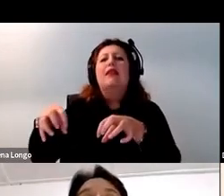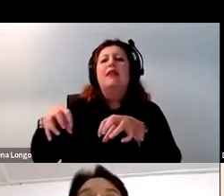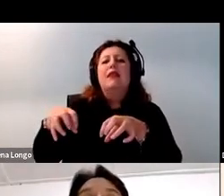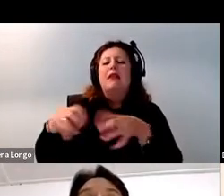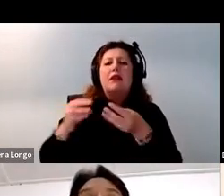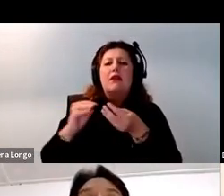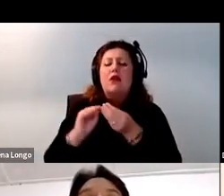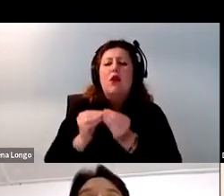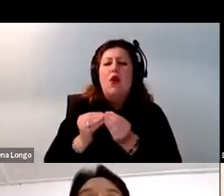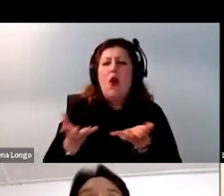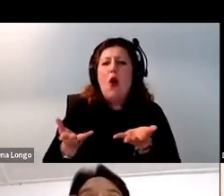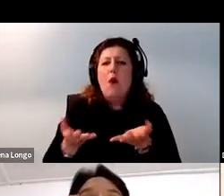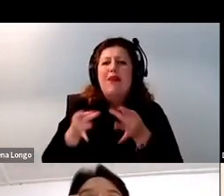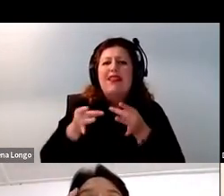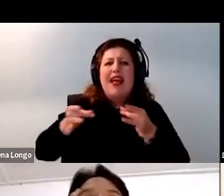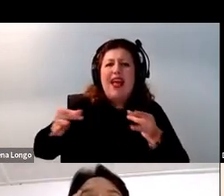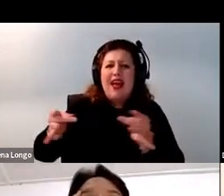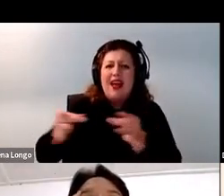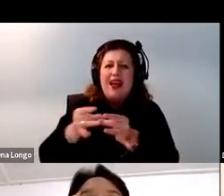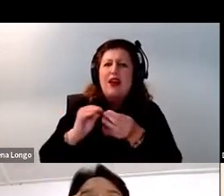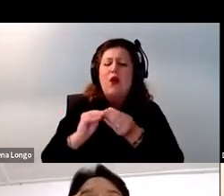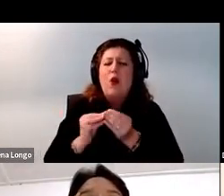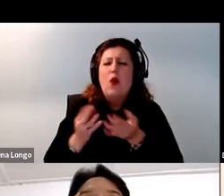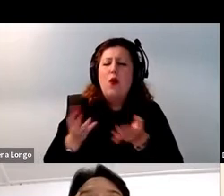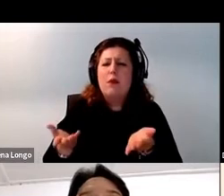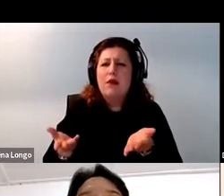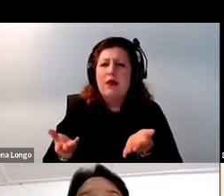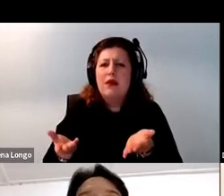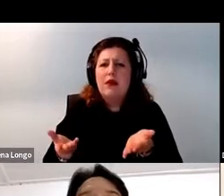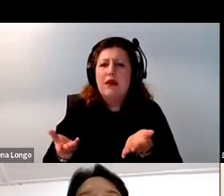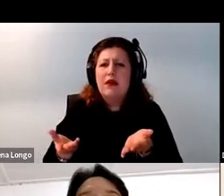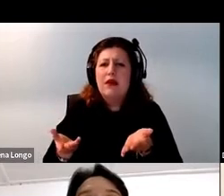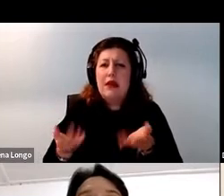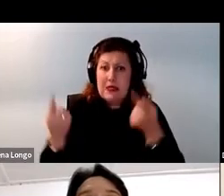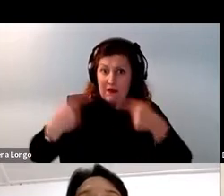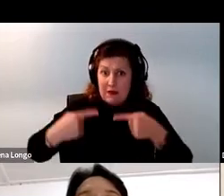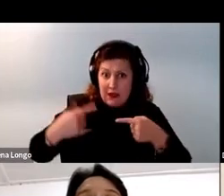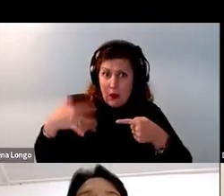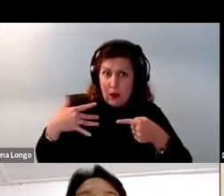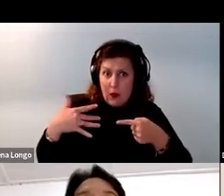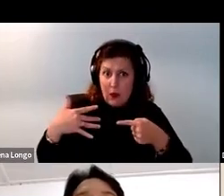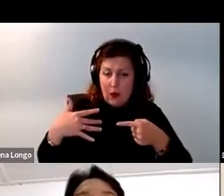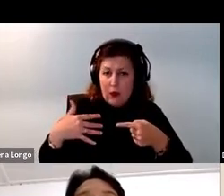che è una... Una bella sfida. È un tema